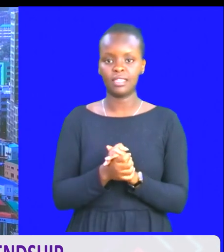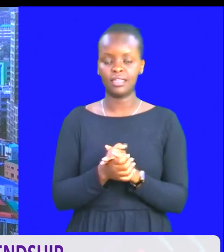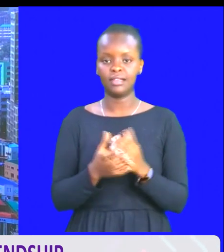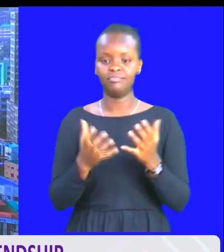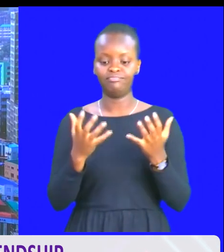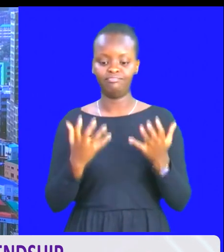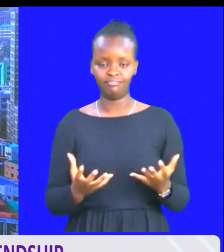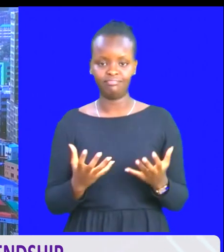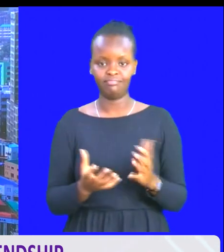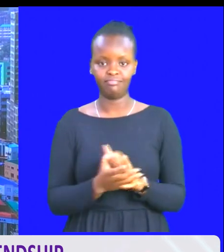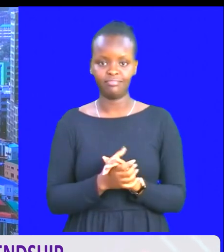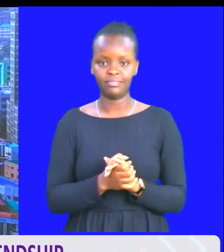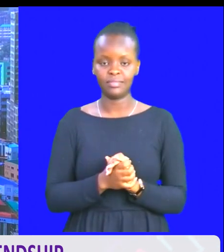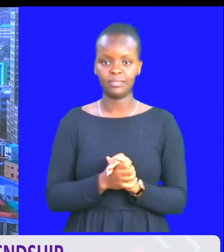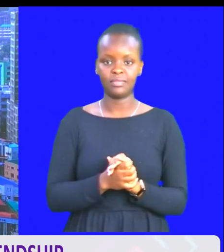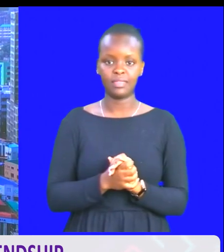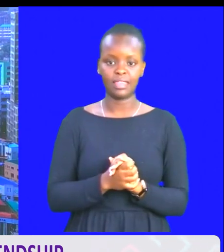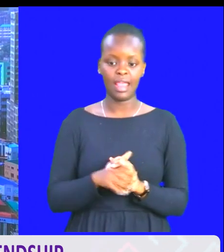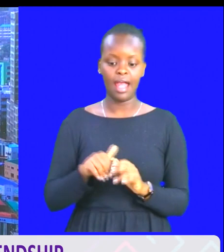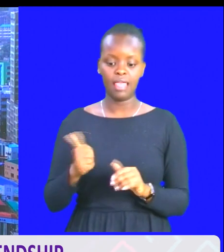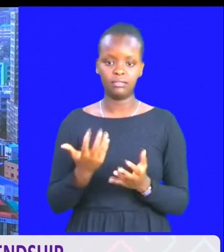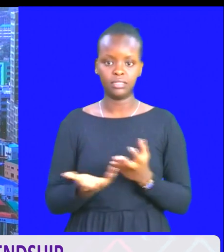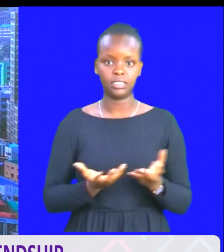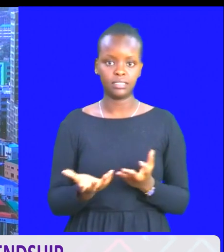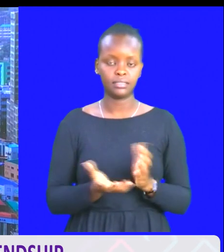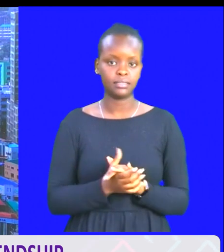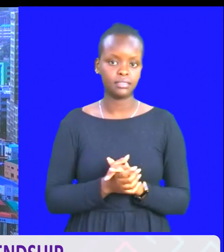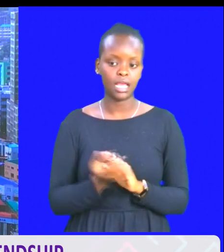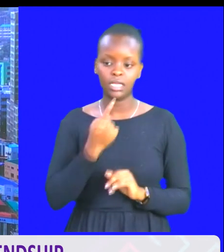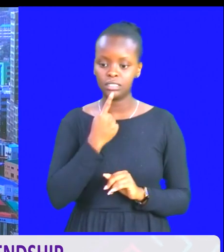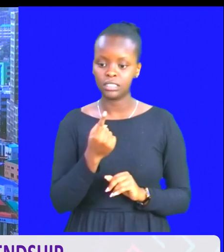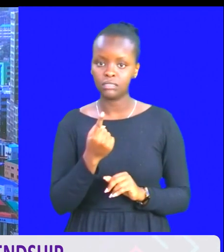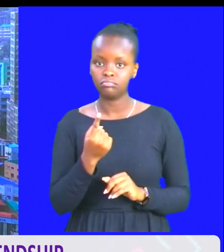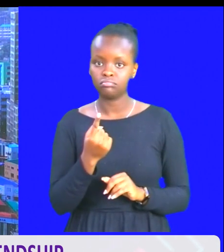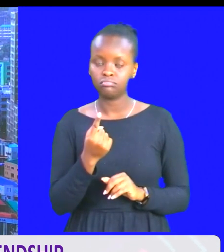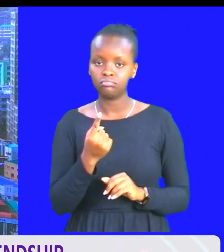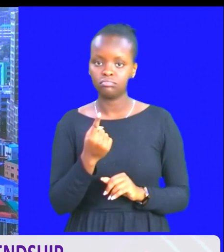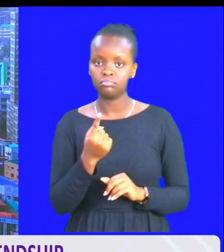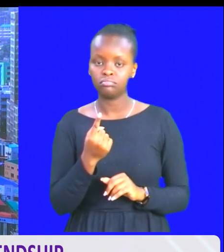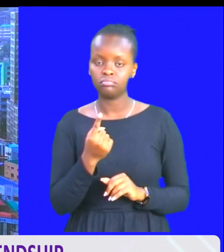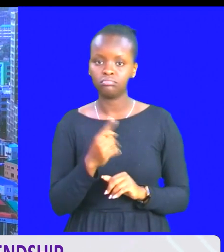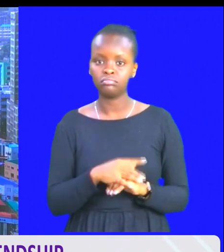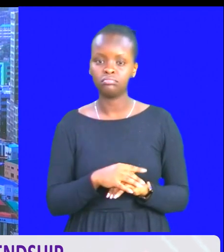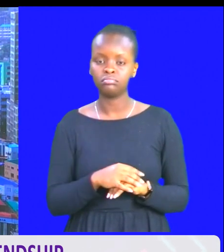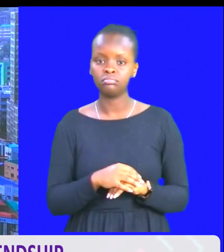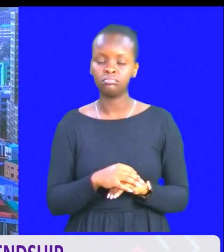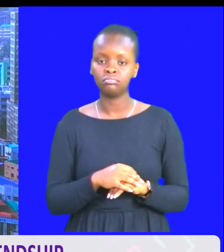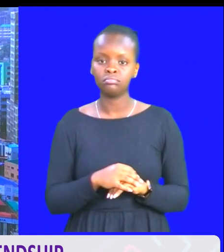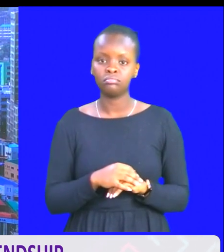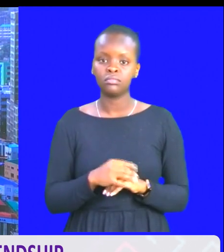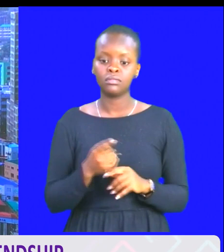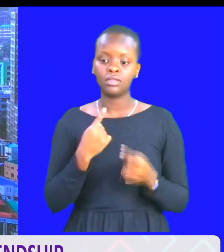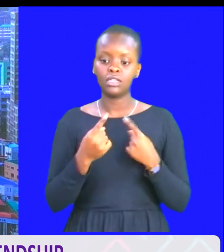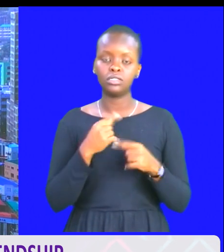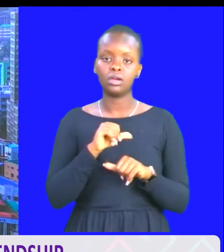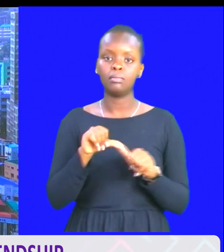yake. Yes. Ndio. Kabisa. Niko na shughuli ile mtu wangu. Sema jo manze your face to the uncertainty need. Tukatumeongelea pale nyuma